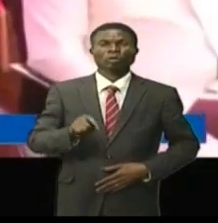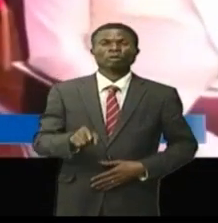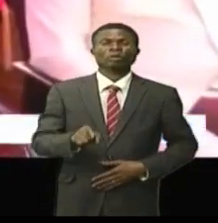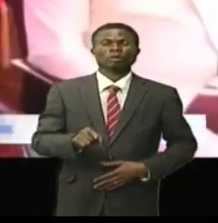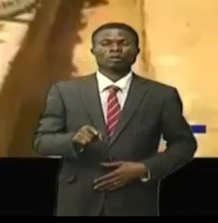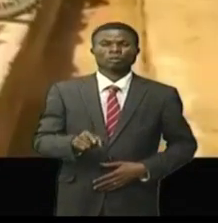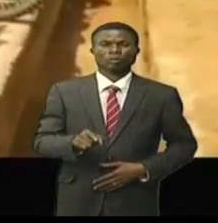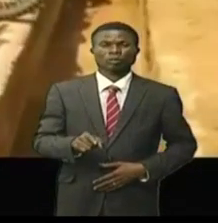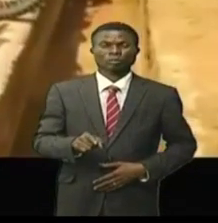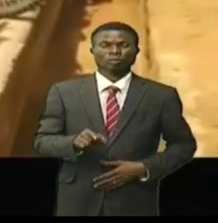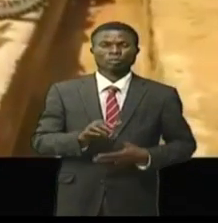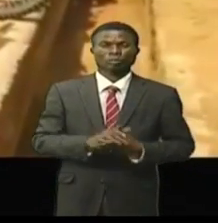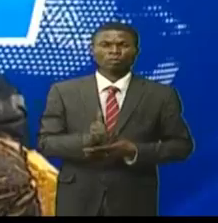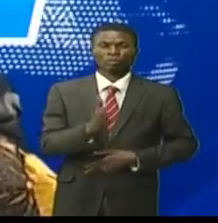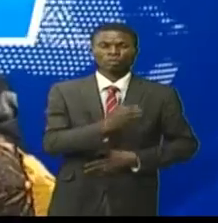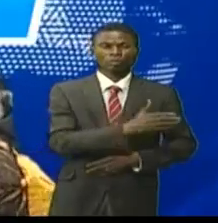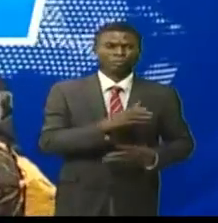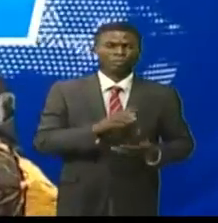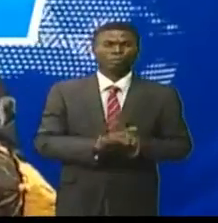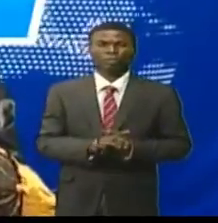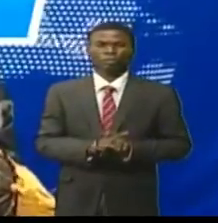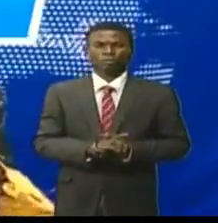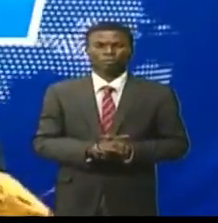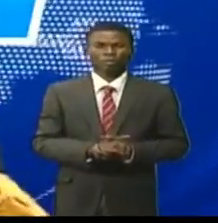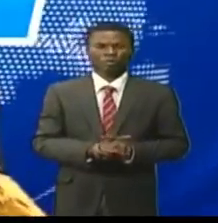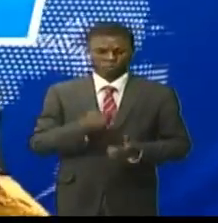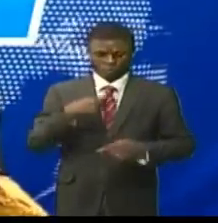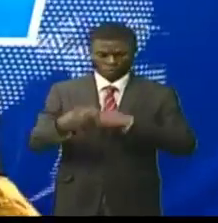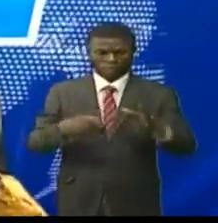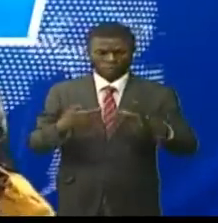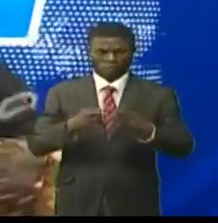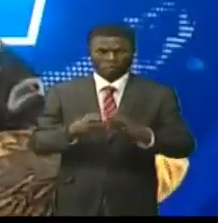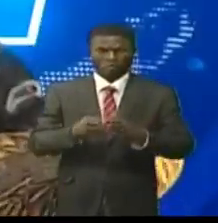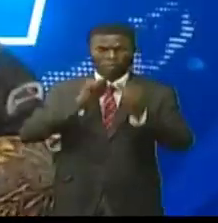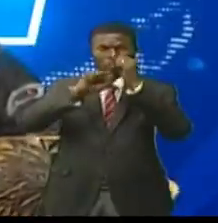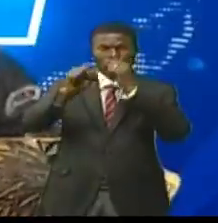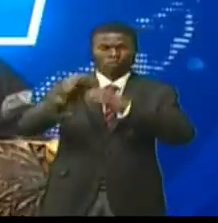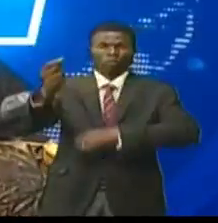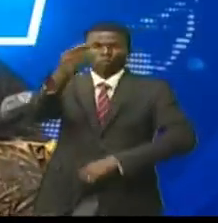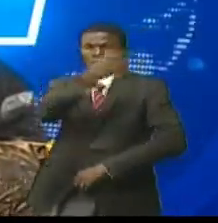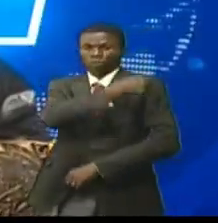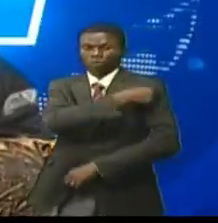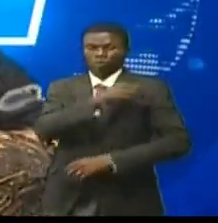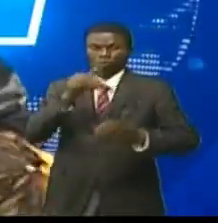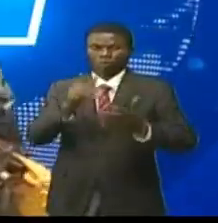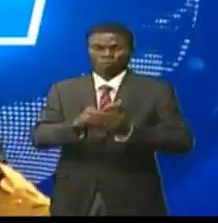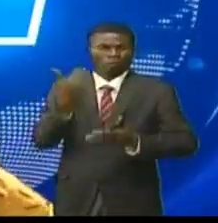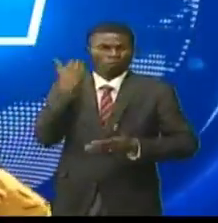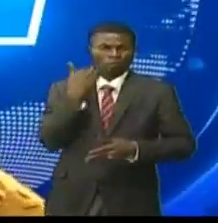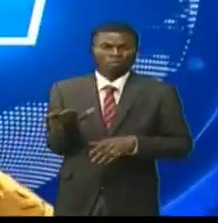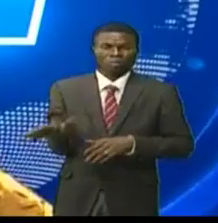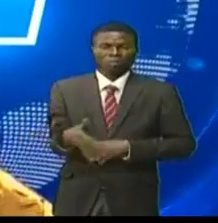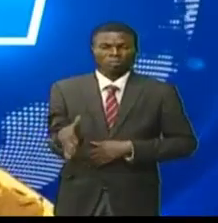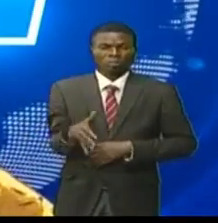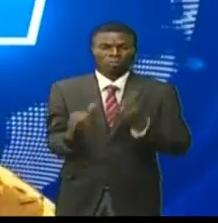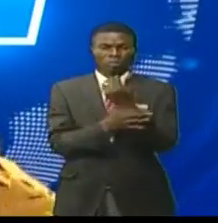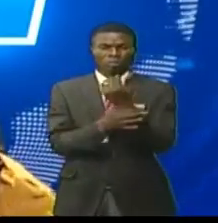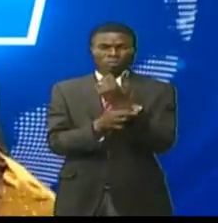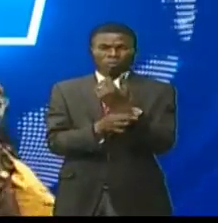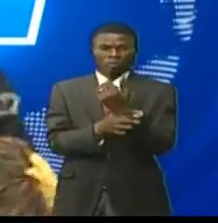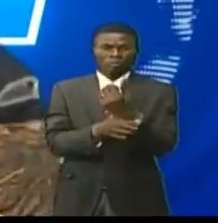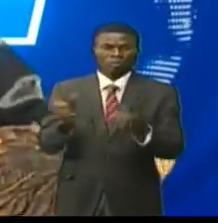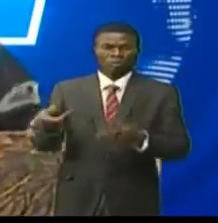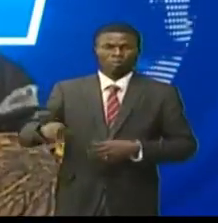Félix-Antoine Tshisekedi Tshilombo. Parti avec la campagne de vaccination contre la poliomyélite dans la province